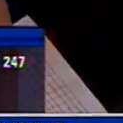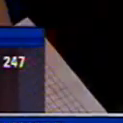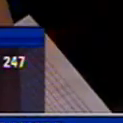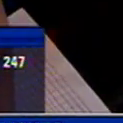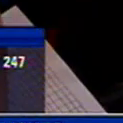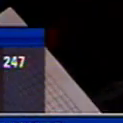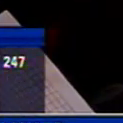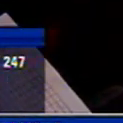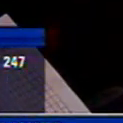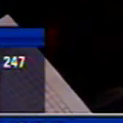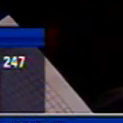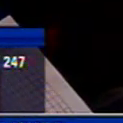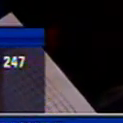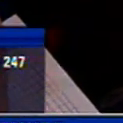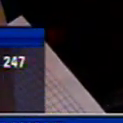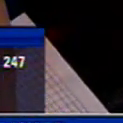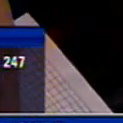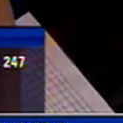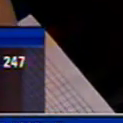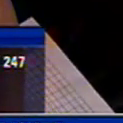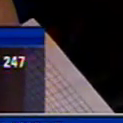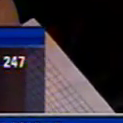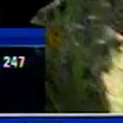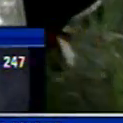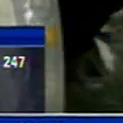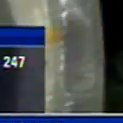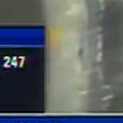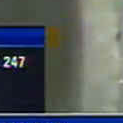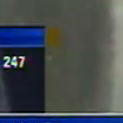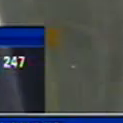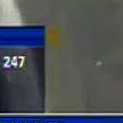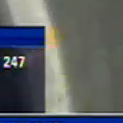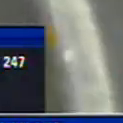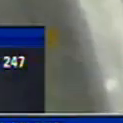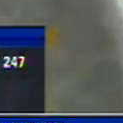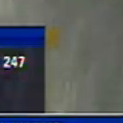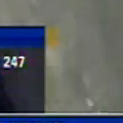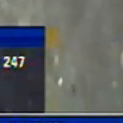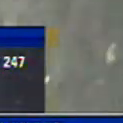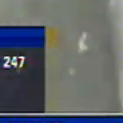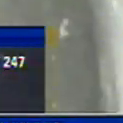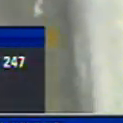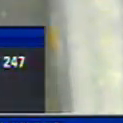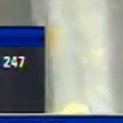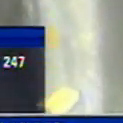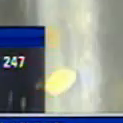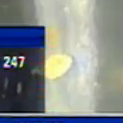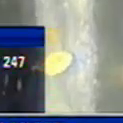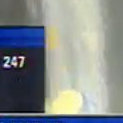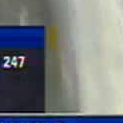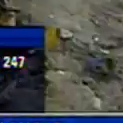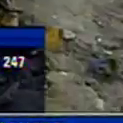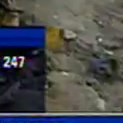bagi mengatasi kesesakan pesakit di Hospital pelan kontigensi denggi di setiap Hospital Kementerian akan